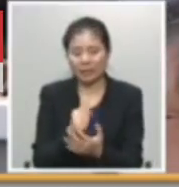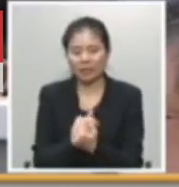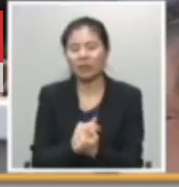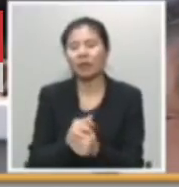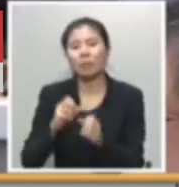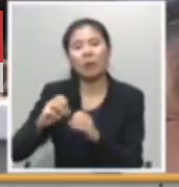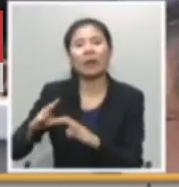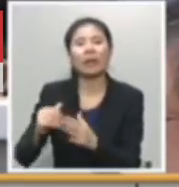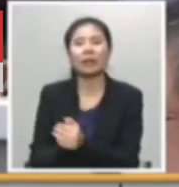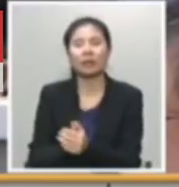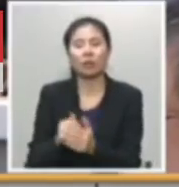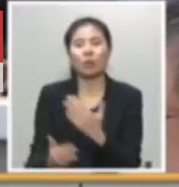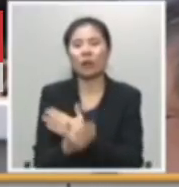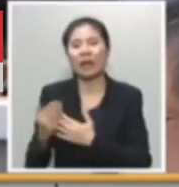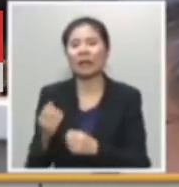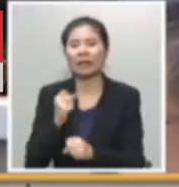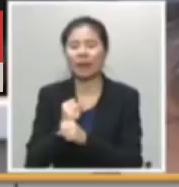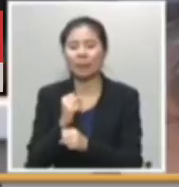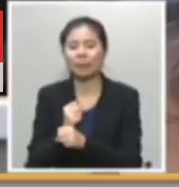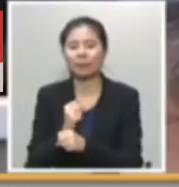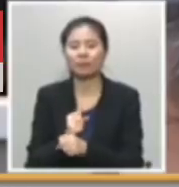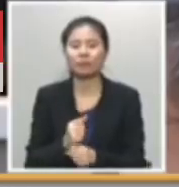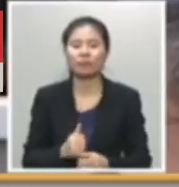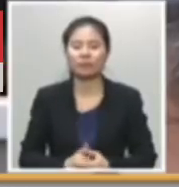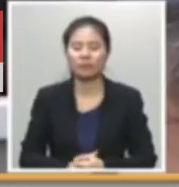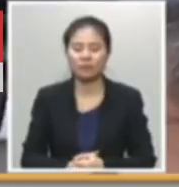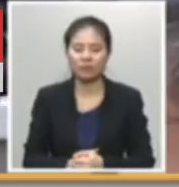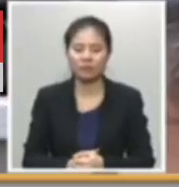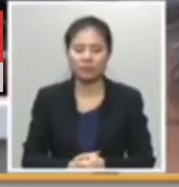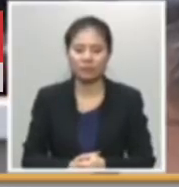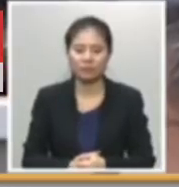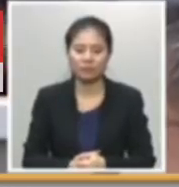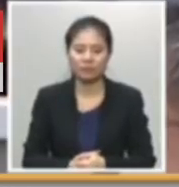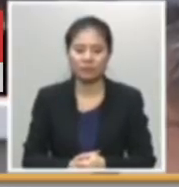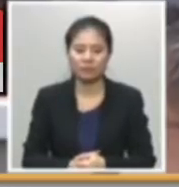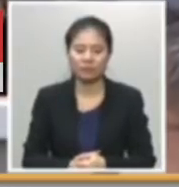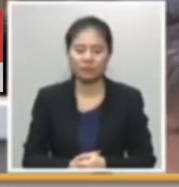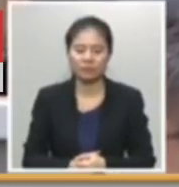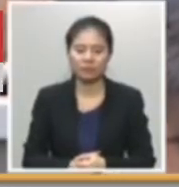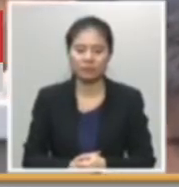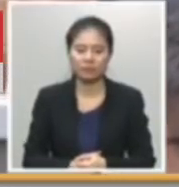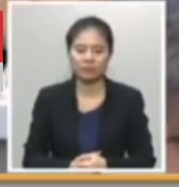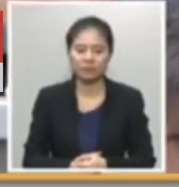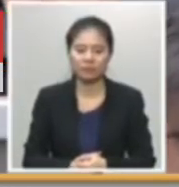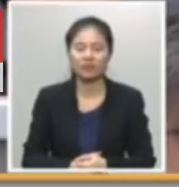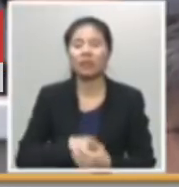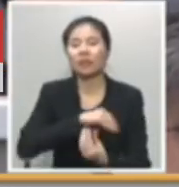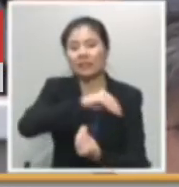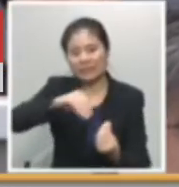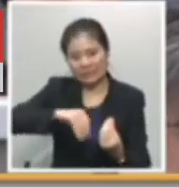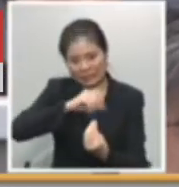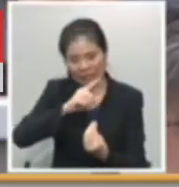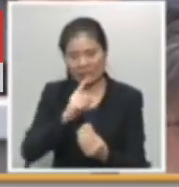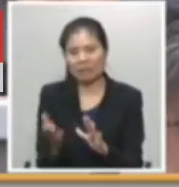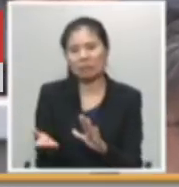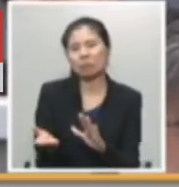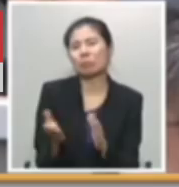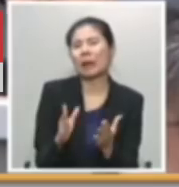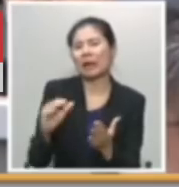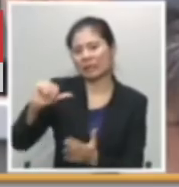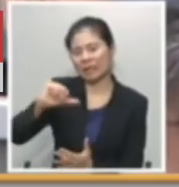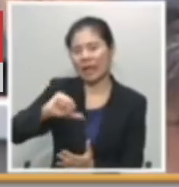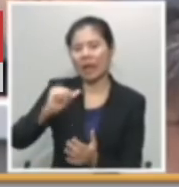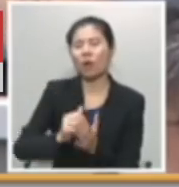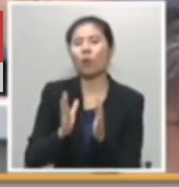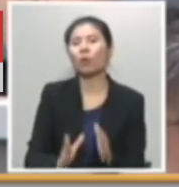รียมมาแล้วนะเดี๋ยวแฉแน่นอนเลยเจอกันแน่นะสิ่งที่เกิดขึ้นก็คือเศรษฐกิจพังพินาศประชาช